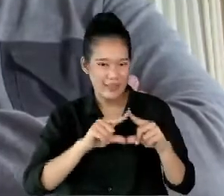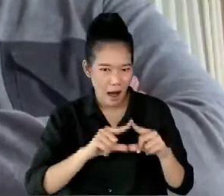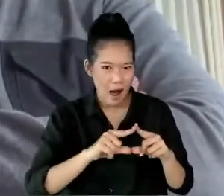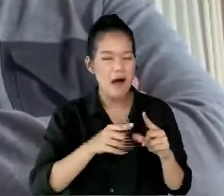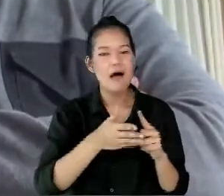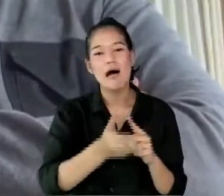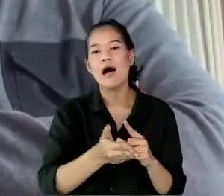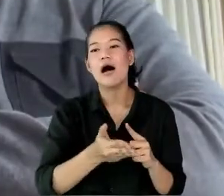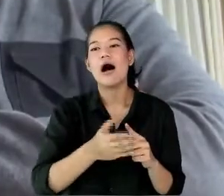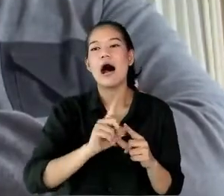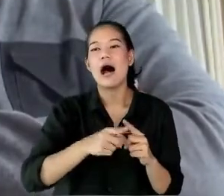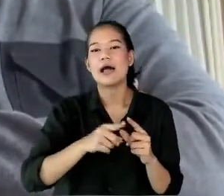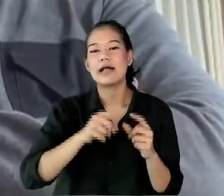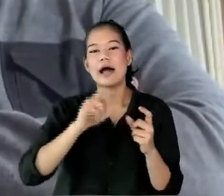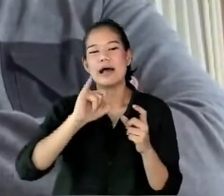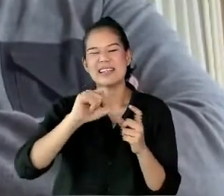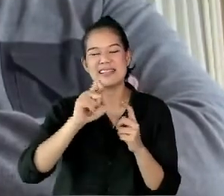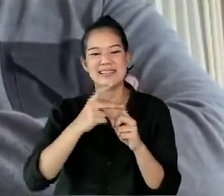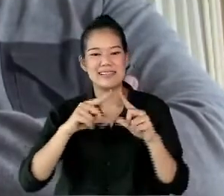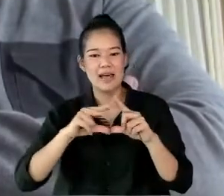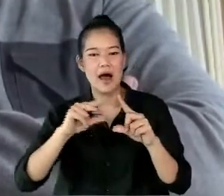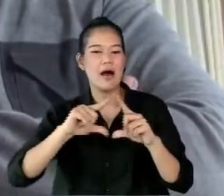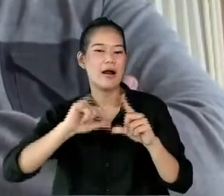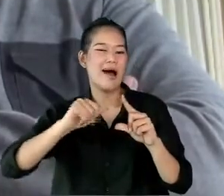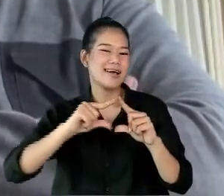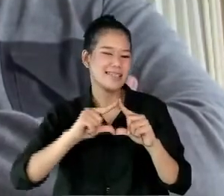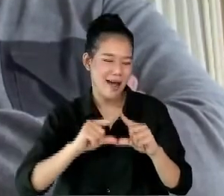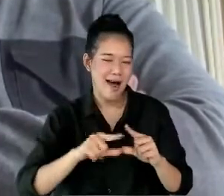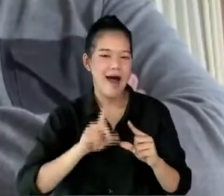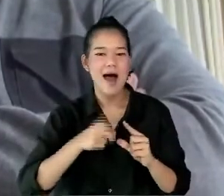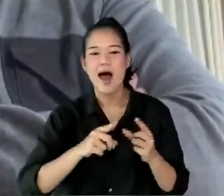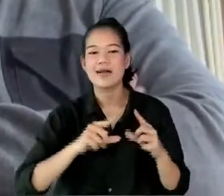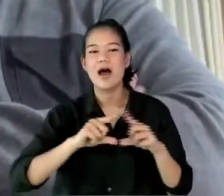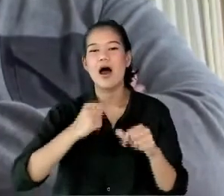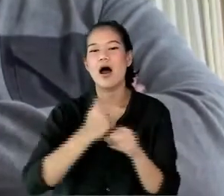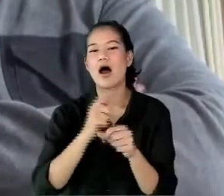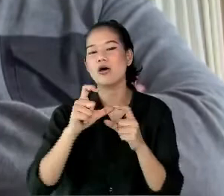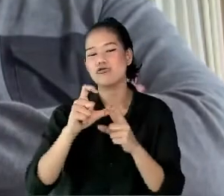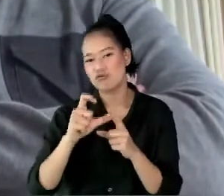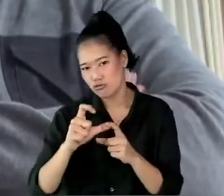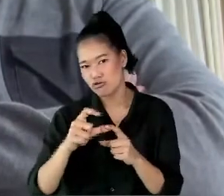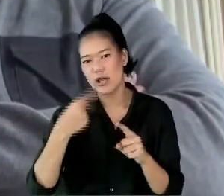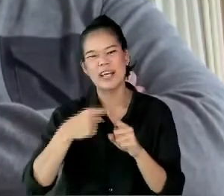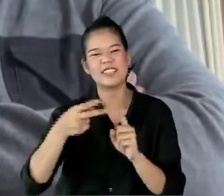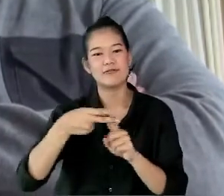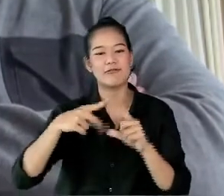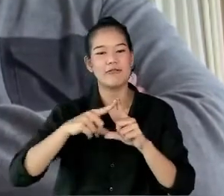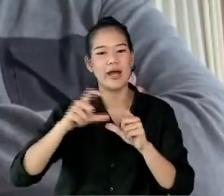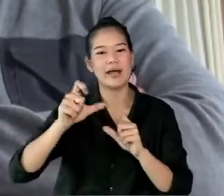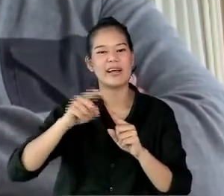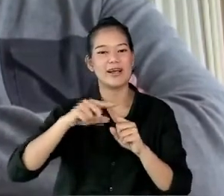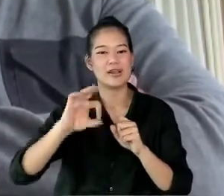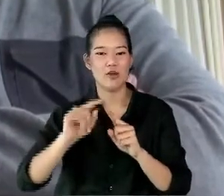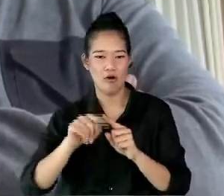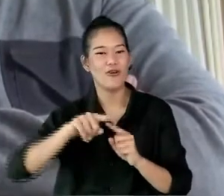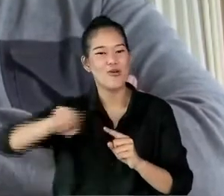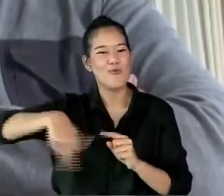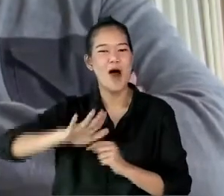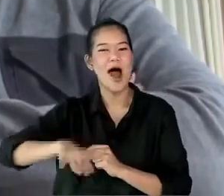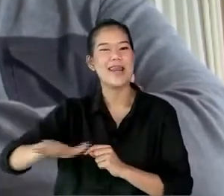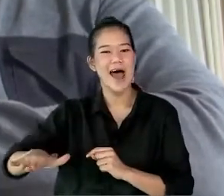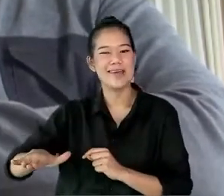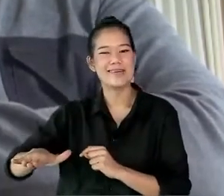X Factor, ada Isa Raja dari X Factor, ada Agus Hafi, X Factor juga, anak-anaknya baby